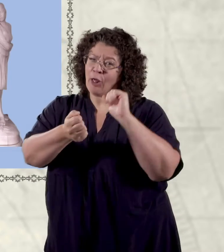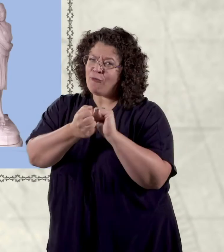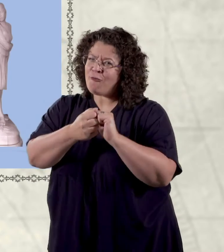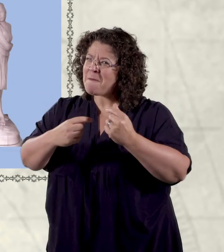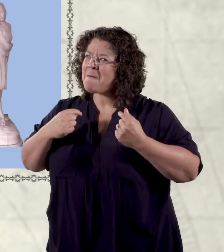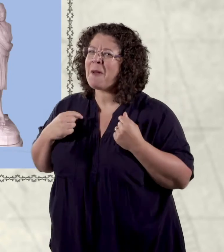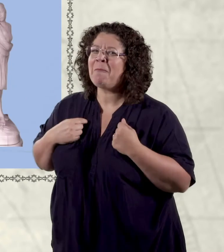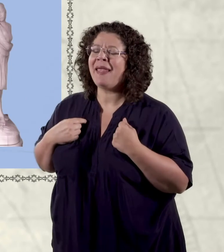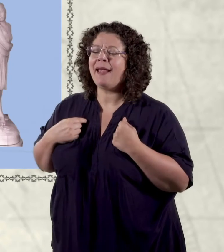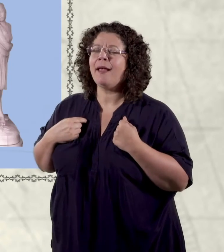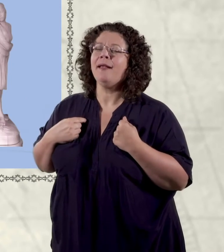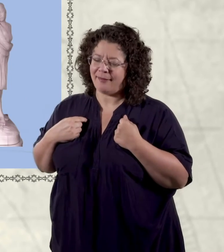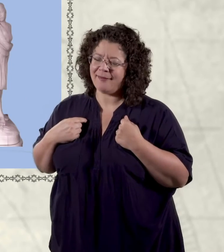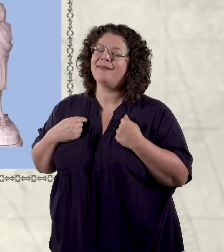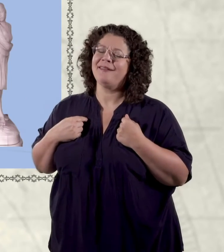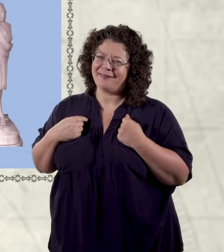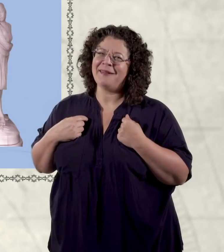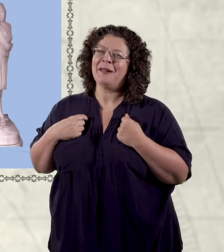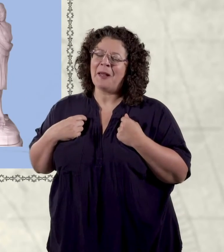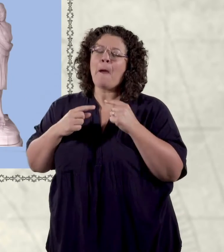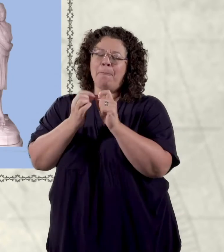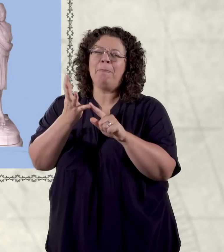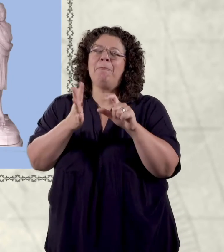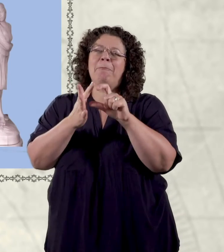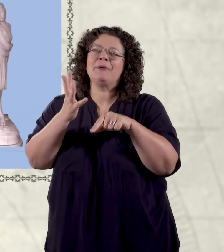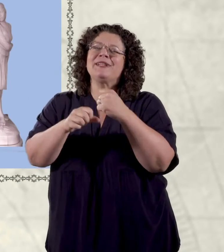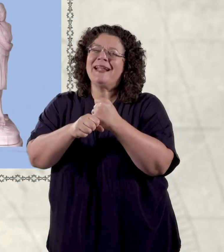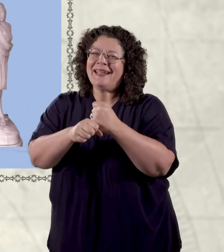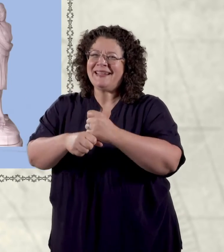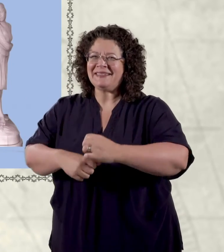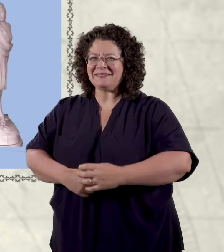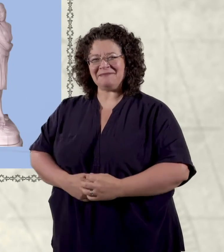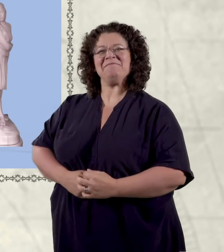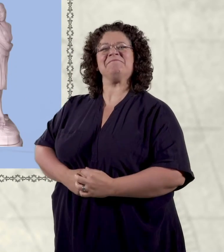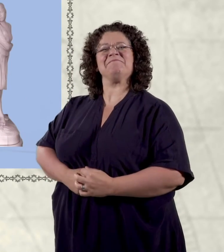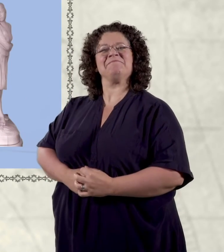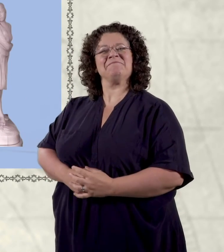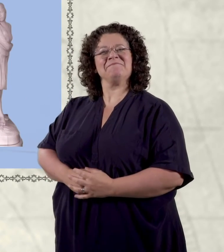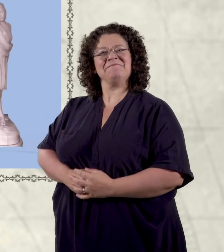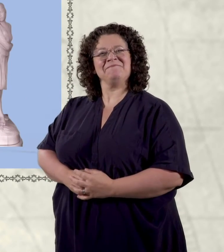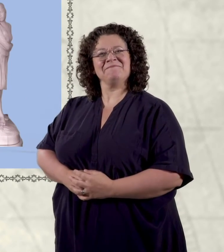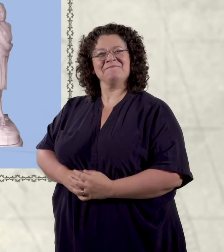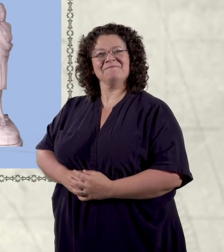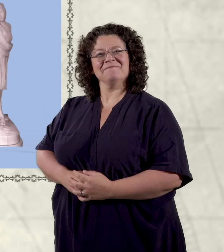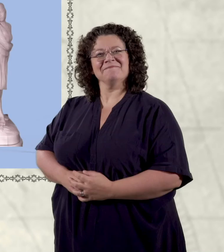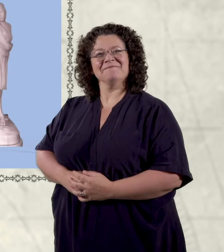buddugoliaeth. Meddyliwch amdana i. Buddig.